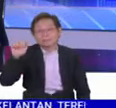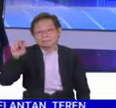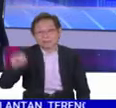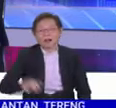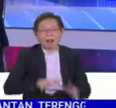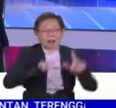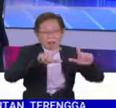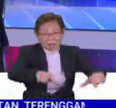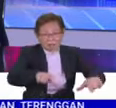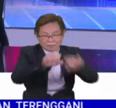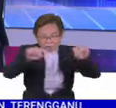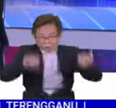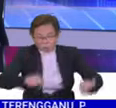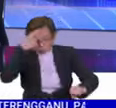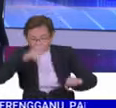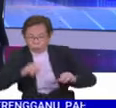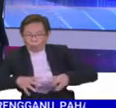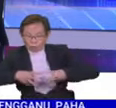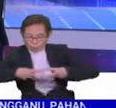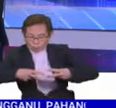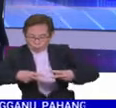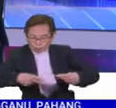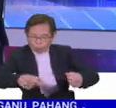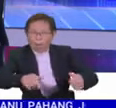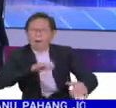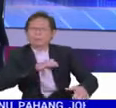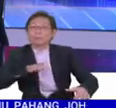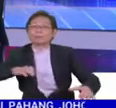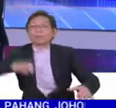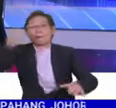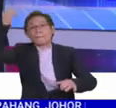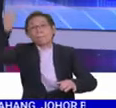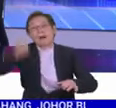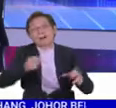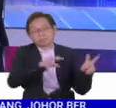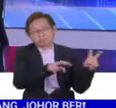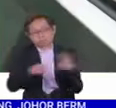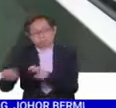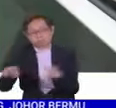terjejas bagi memantau kelancaran penumpang bas perantara.